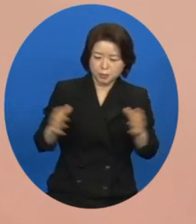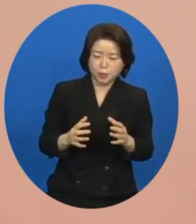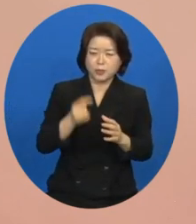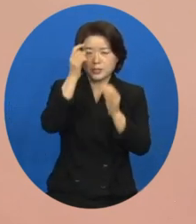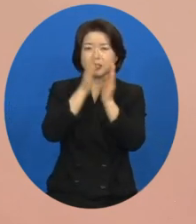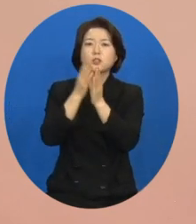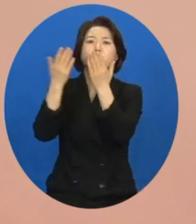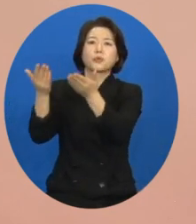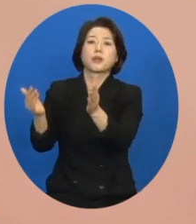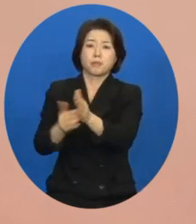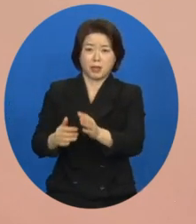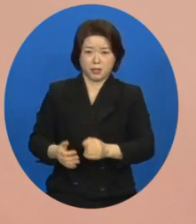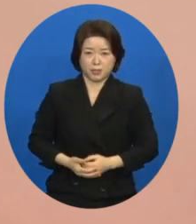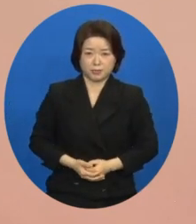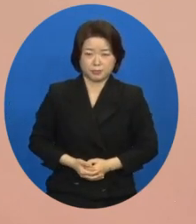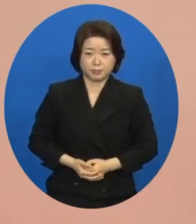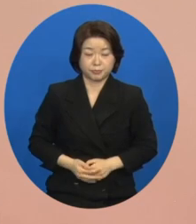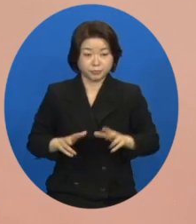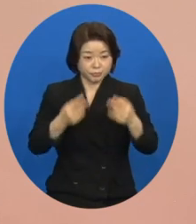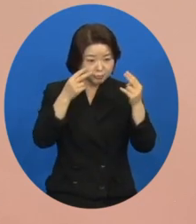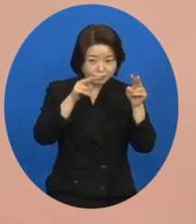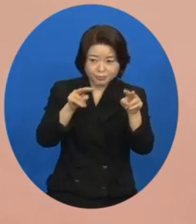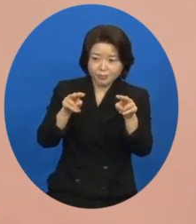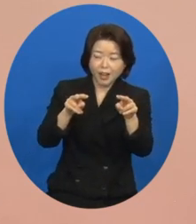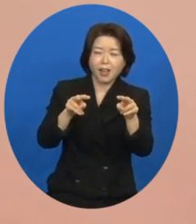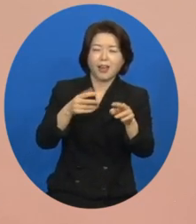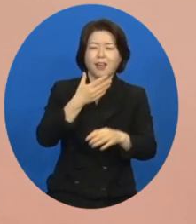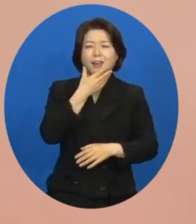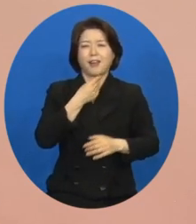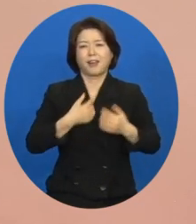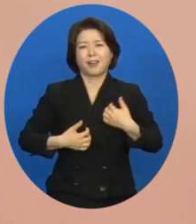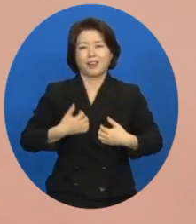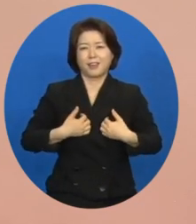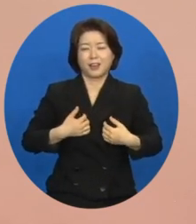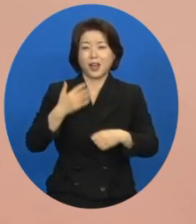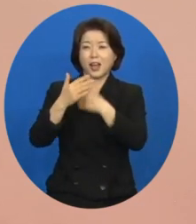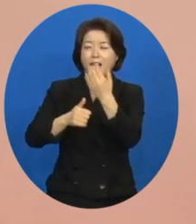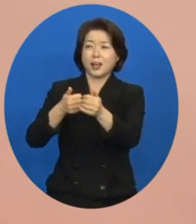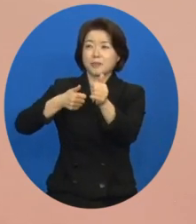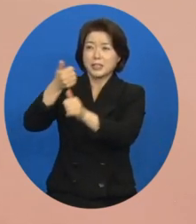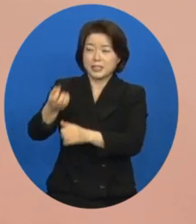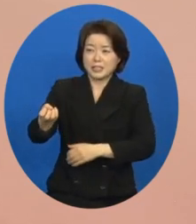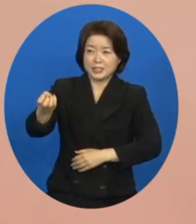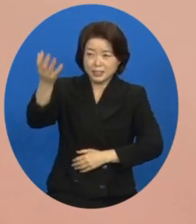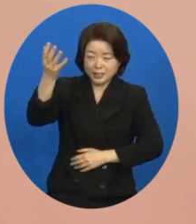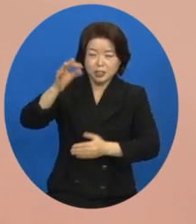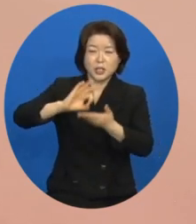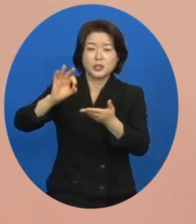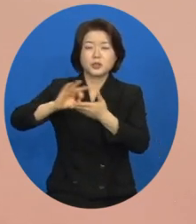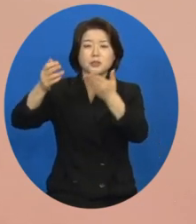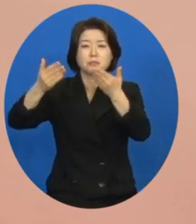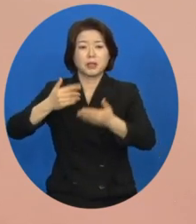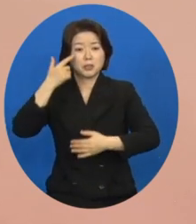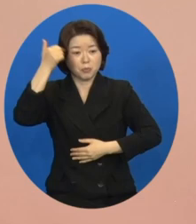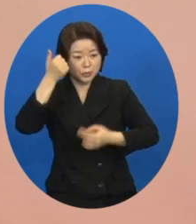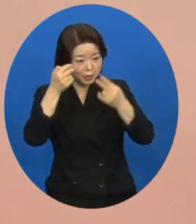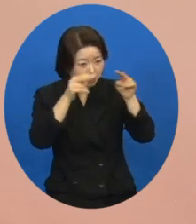이제 너무 행복합니다. 왜냐하면 하나님의 승리에 쓰임받은 목사님을 보게 돼서.